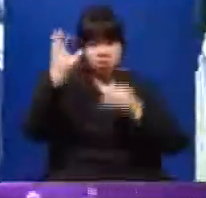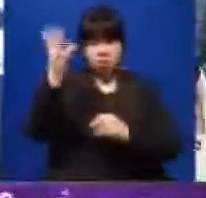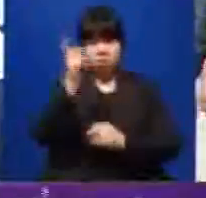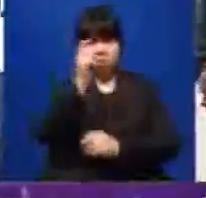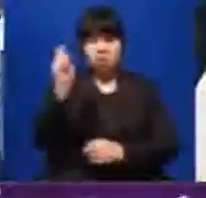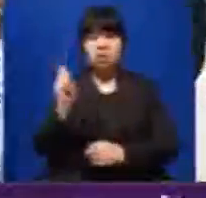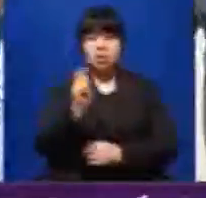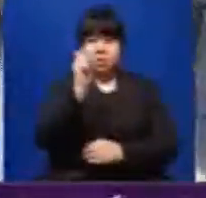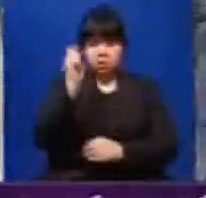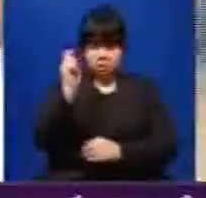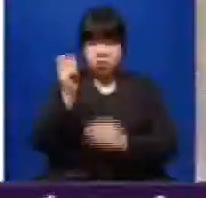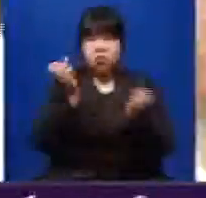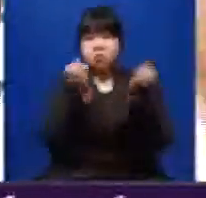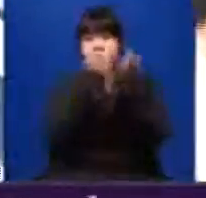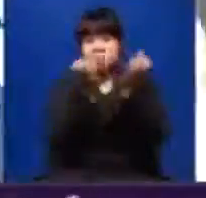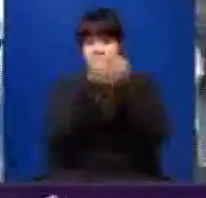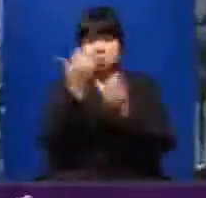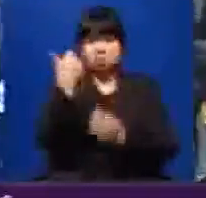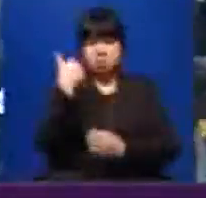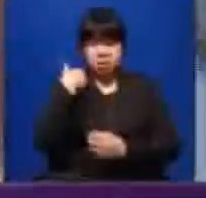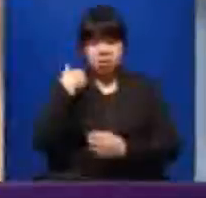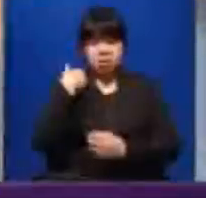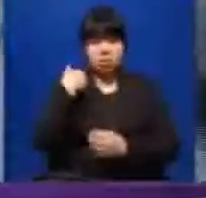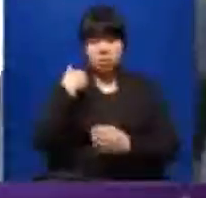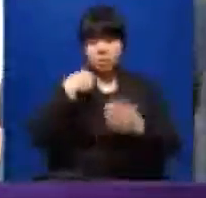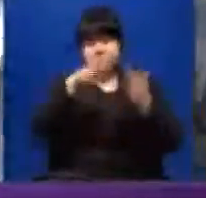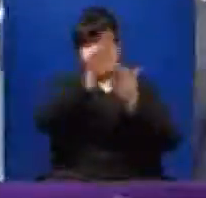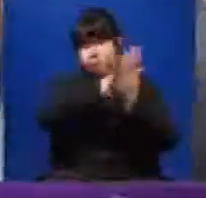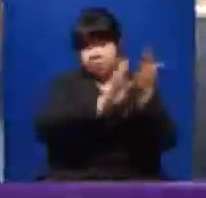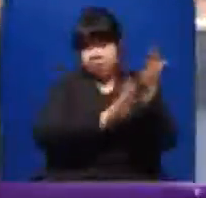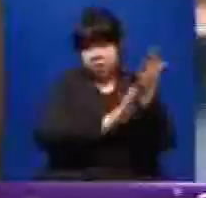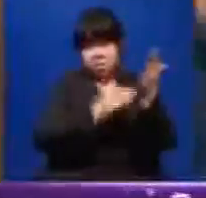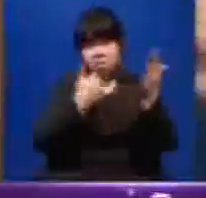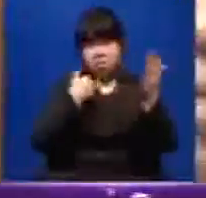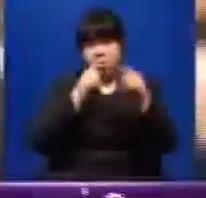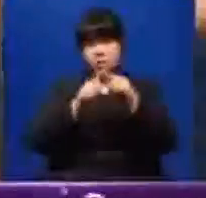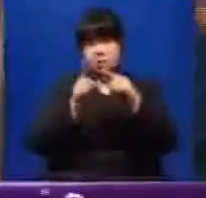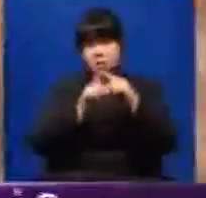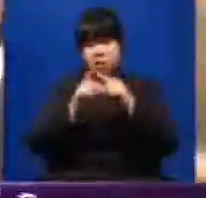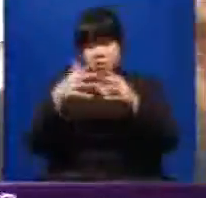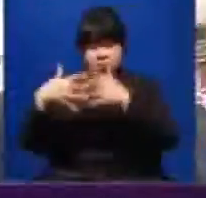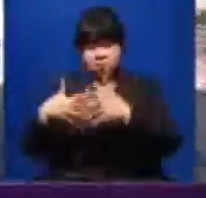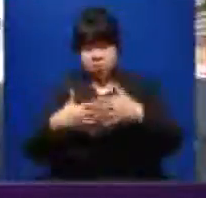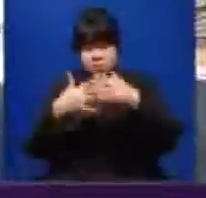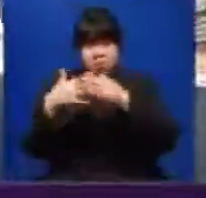ตะวันออกเฉียงใต้แล้วก็จะเป็นการถอยหลังของผลประโยชน์ทางยุทธศาสตร์ของสหรัฐด้วยค่ะ